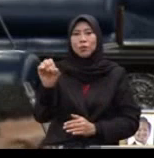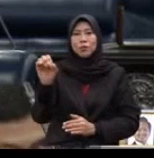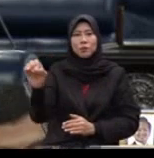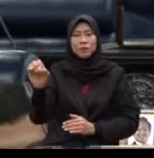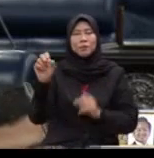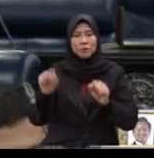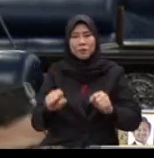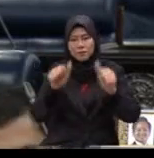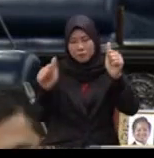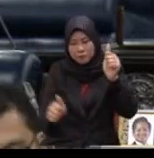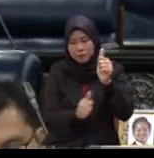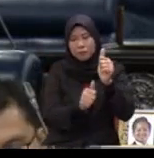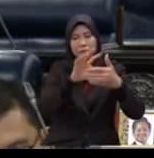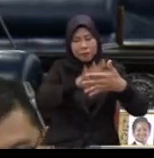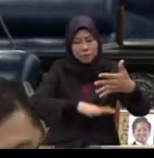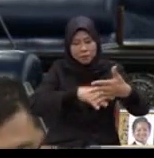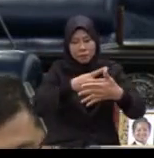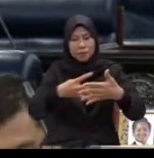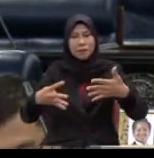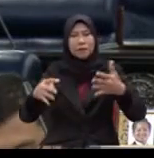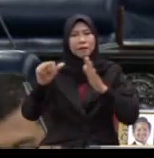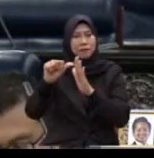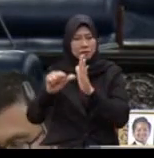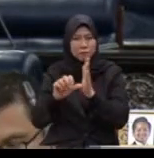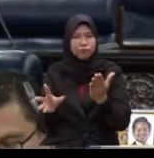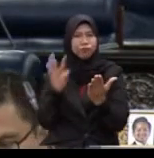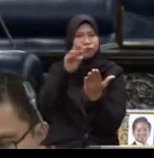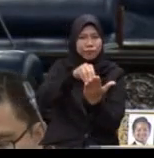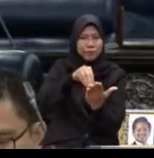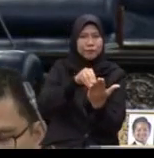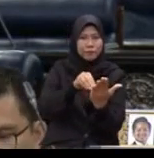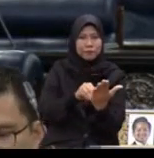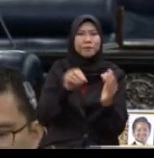dimasuk di bawah jadwal atas tersebut